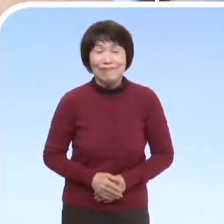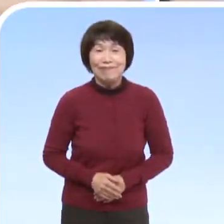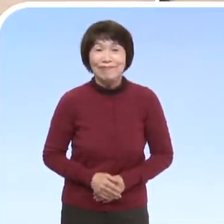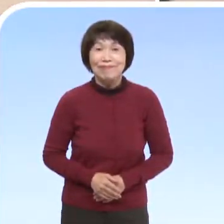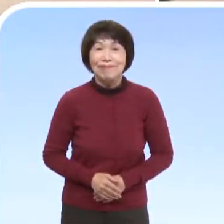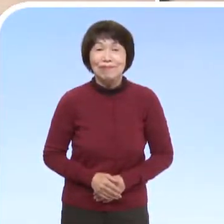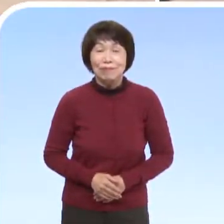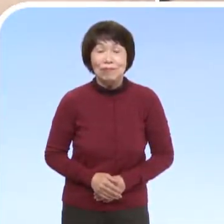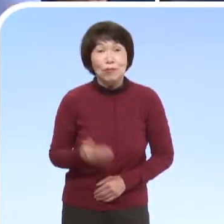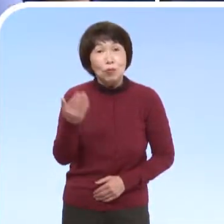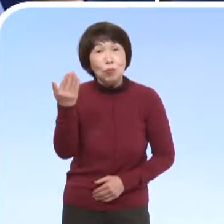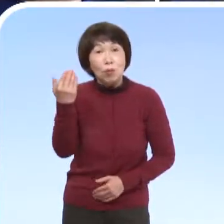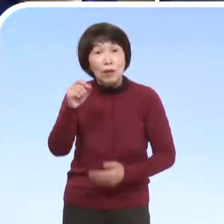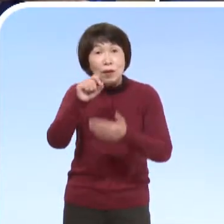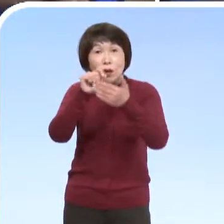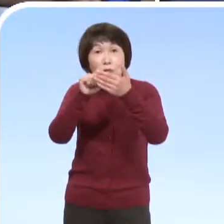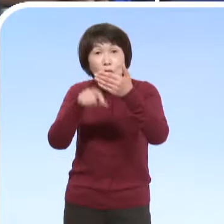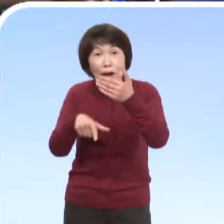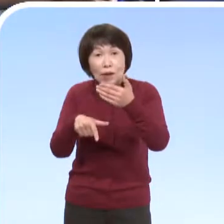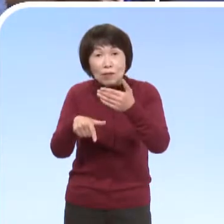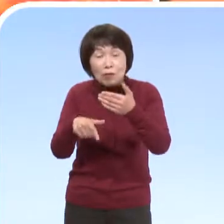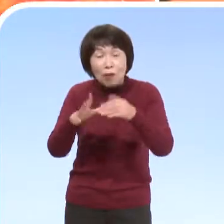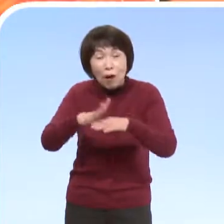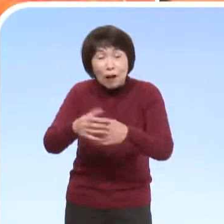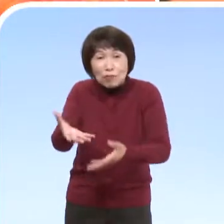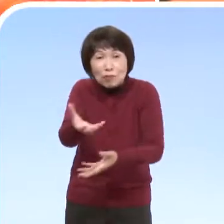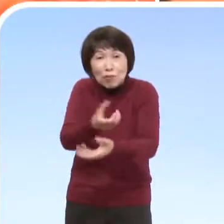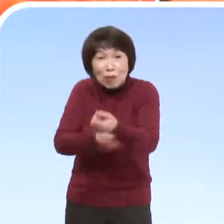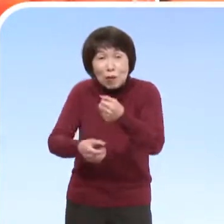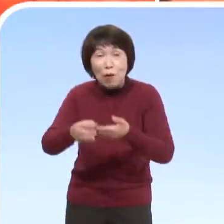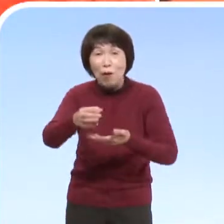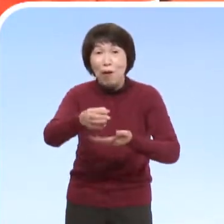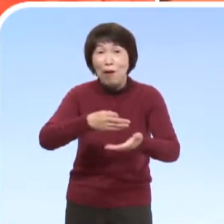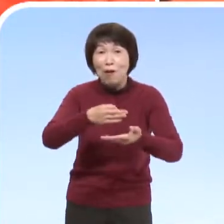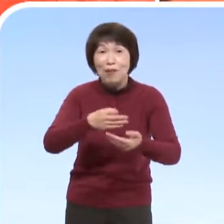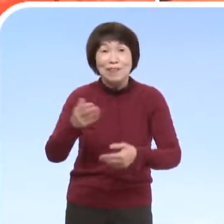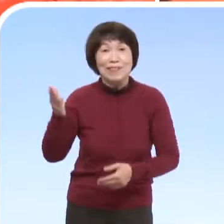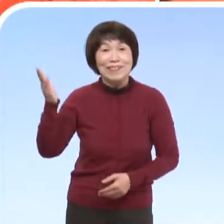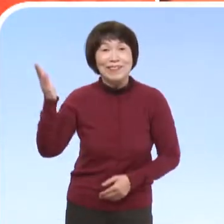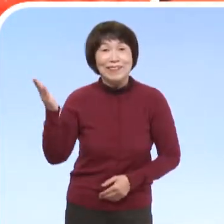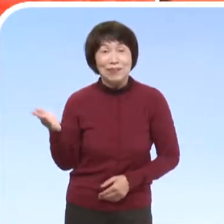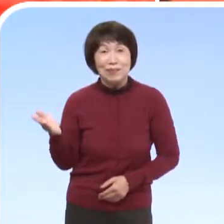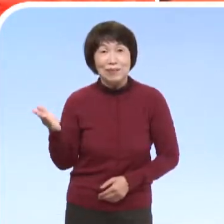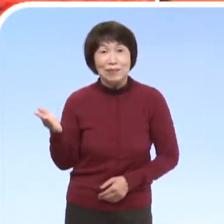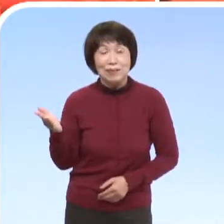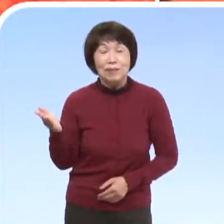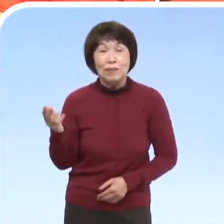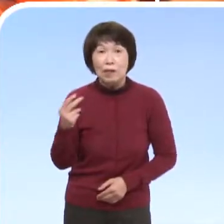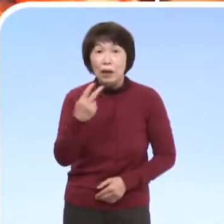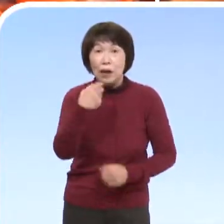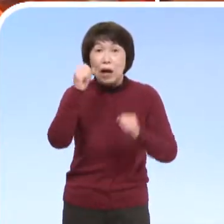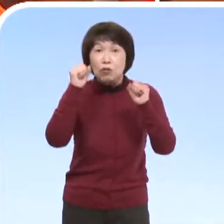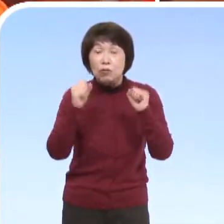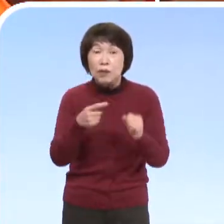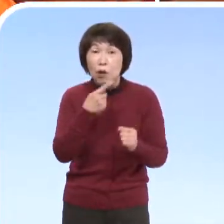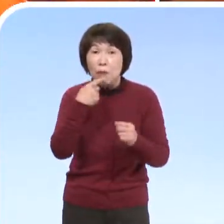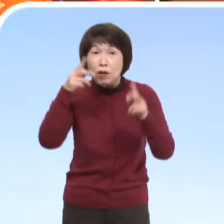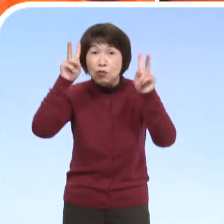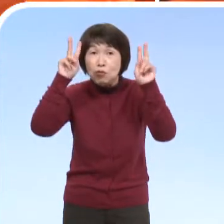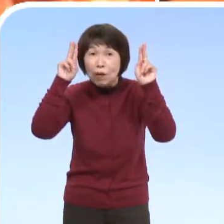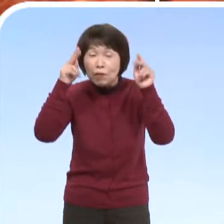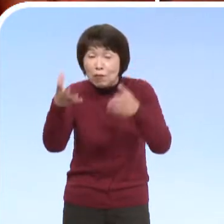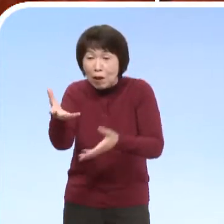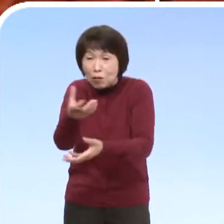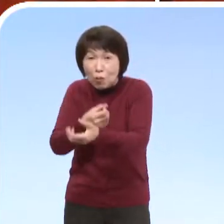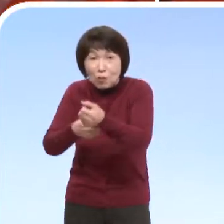年行われた初競りの様子です。霞のベニズワイガニは、取ってから陸に揚げるまでの時間が短いため